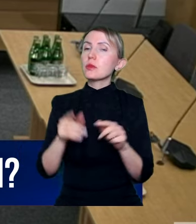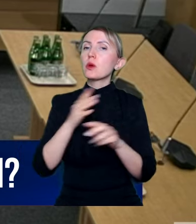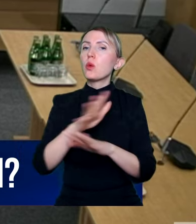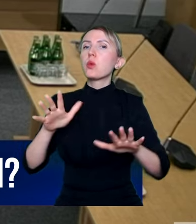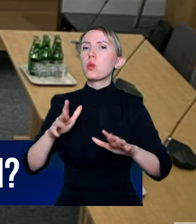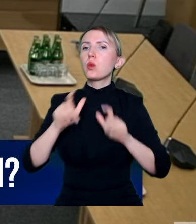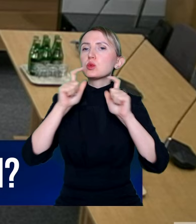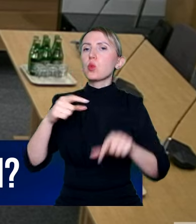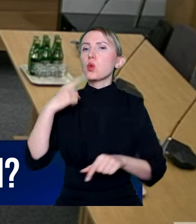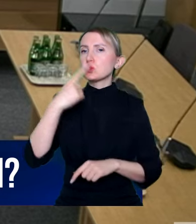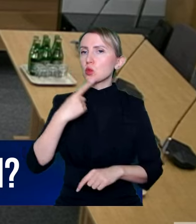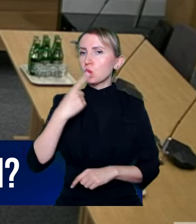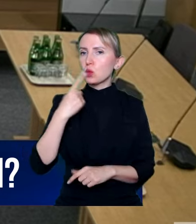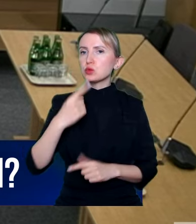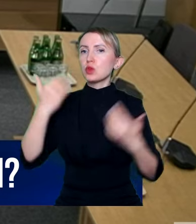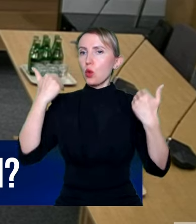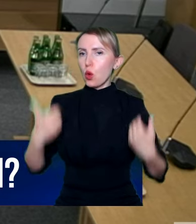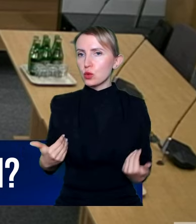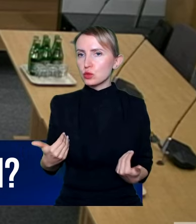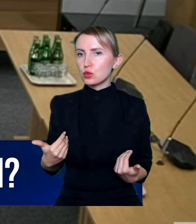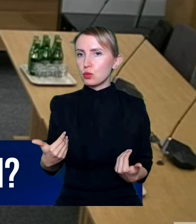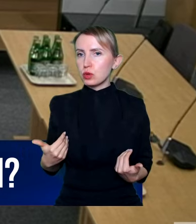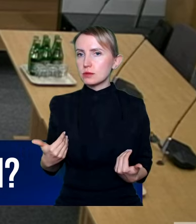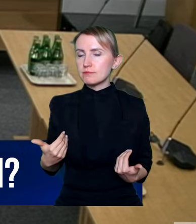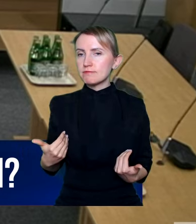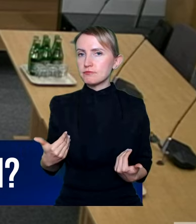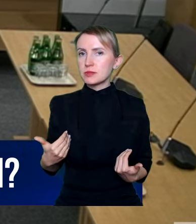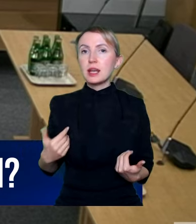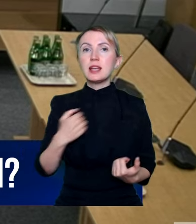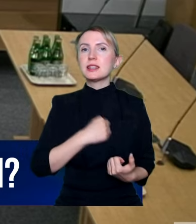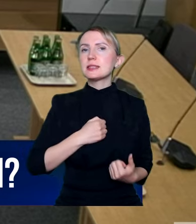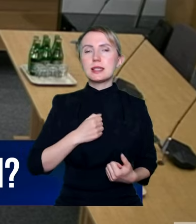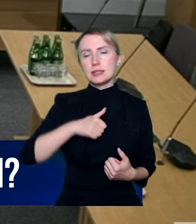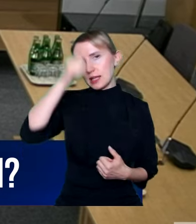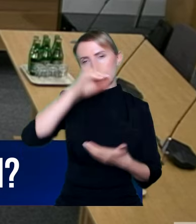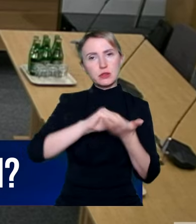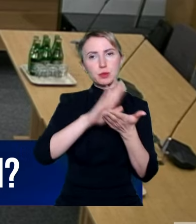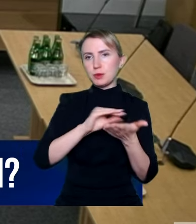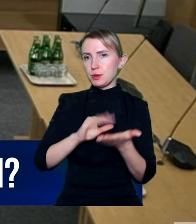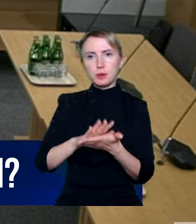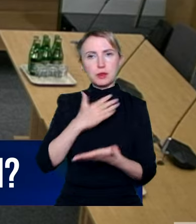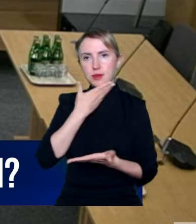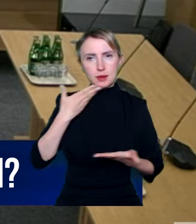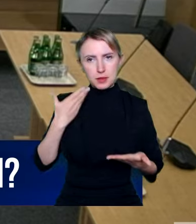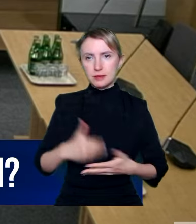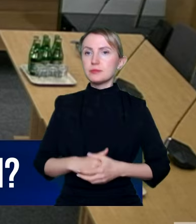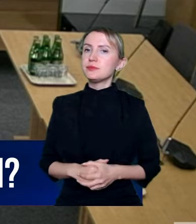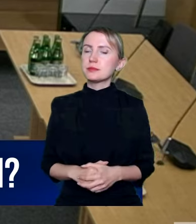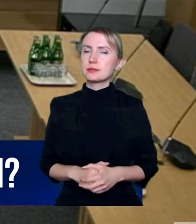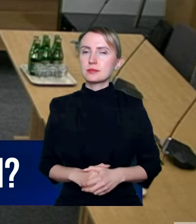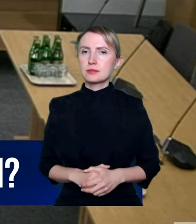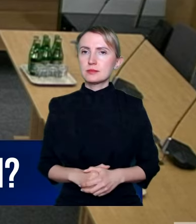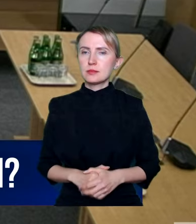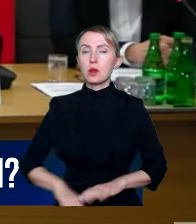ustnie osób, których niestety nazwisk nie mamy dostarczonych przez was materiałach, powinny